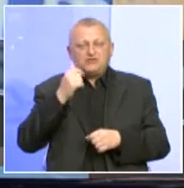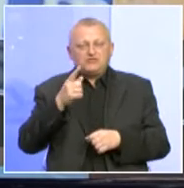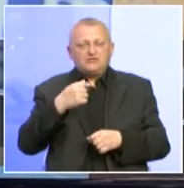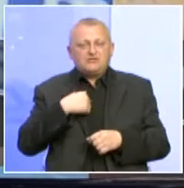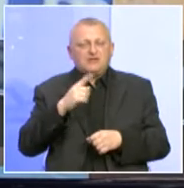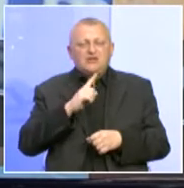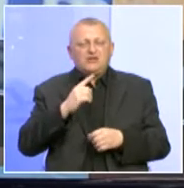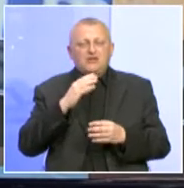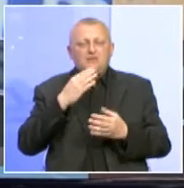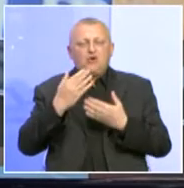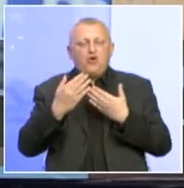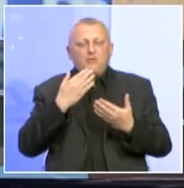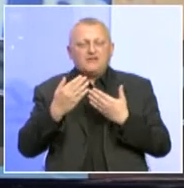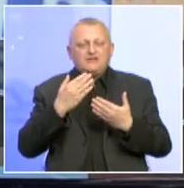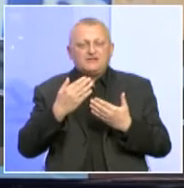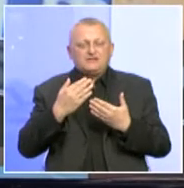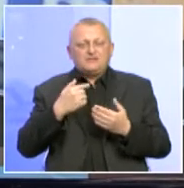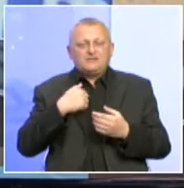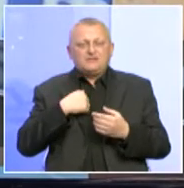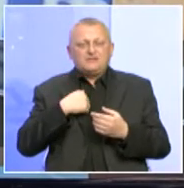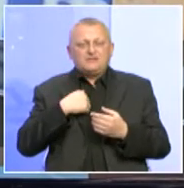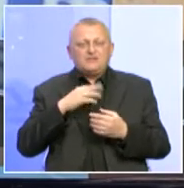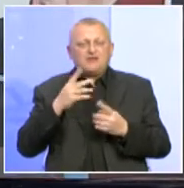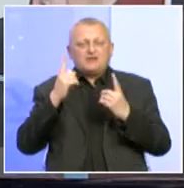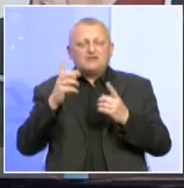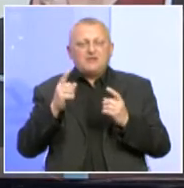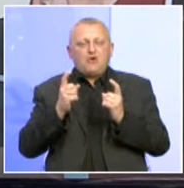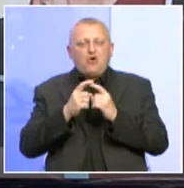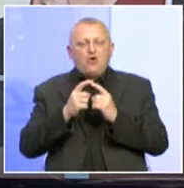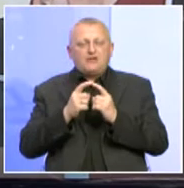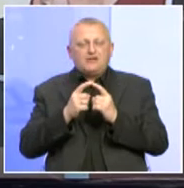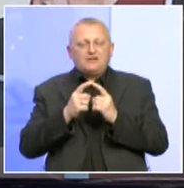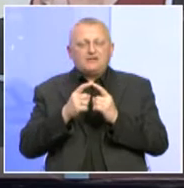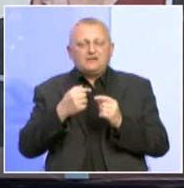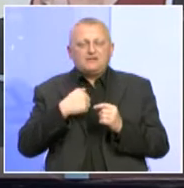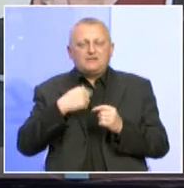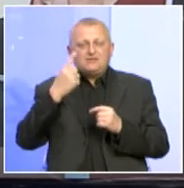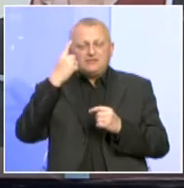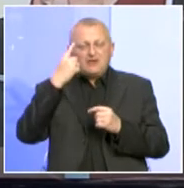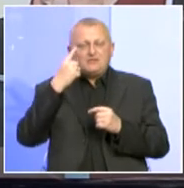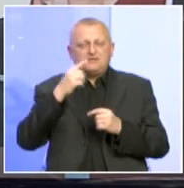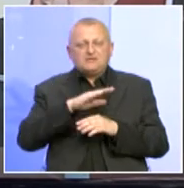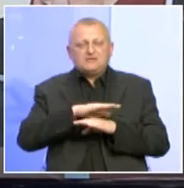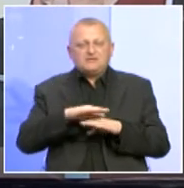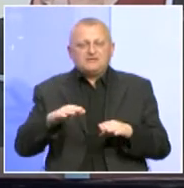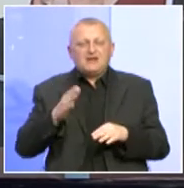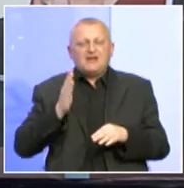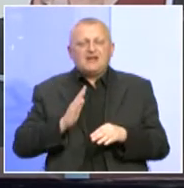niti ne bi komentarisao, pošto ja sa sudom nemam kontakta i ja mislim, međutim, da svaki